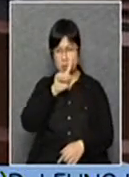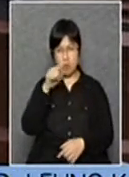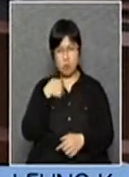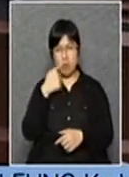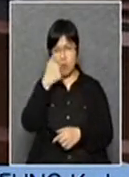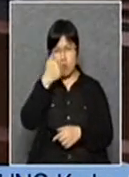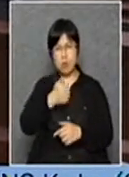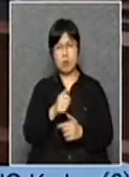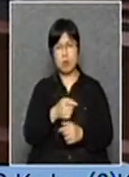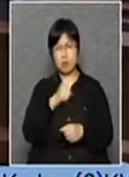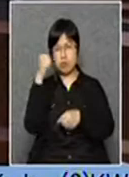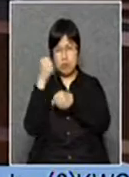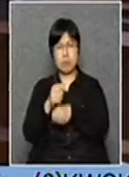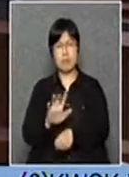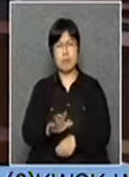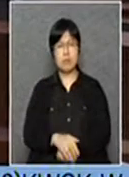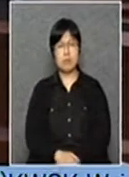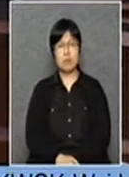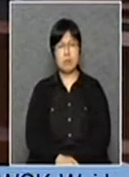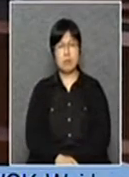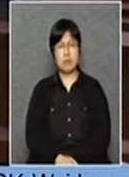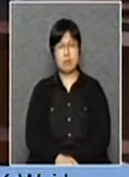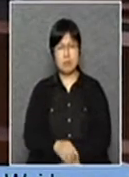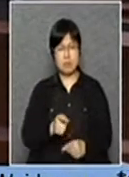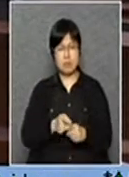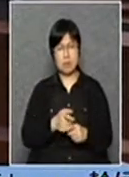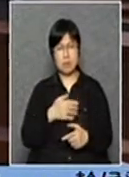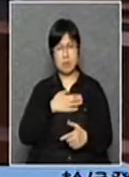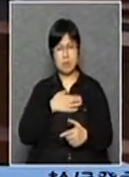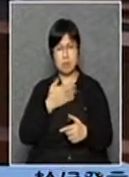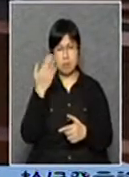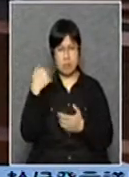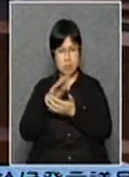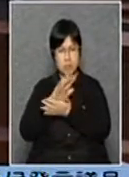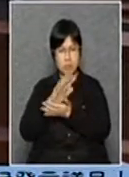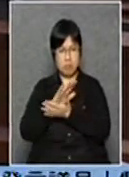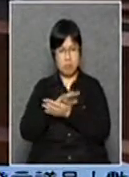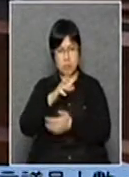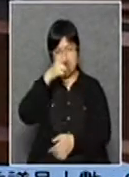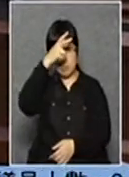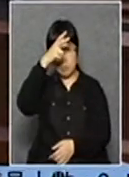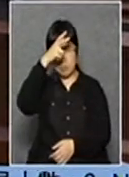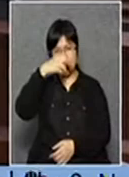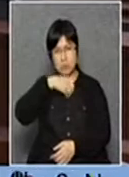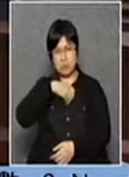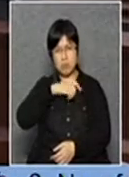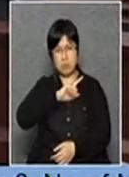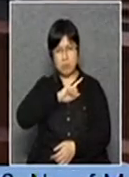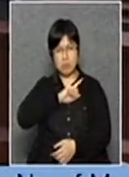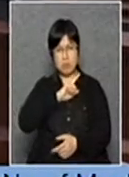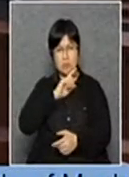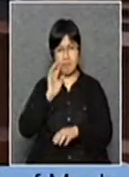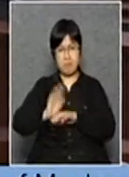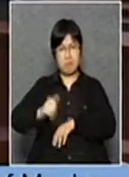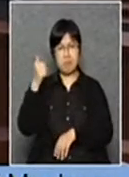好就去做呢？而事實上呢，恐怕我們過往太多年來都是政府覺得自己是完全是精英來